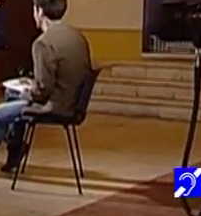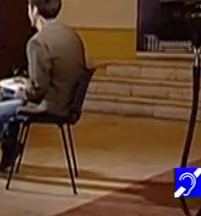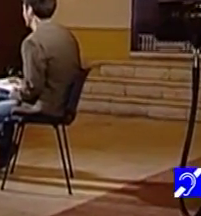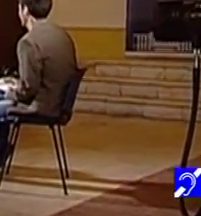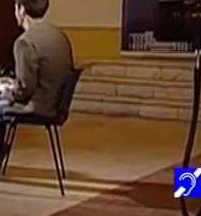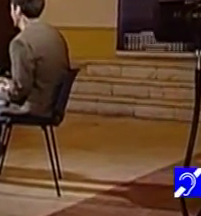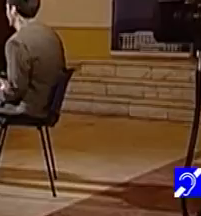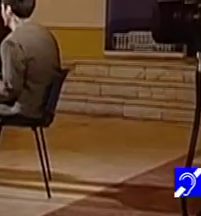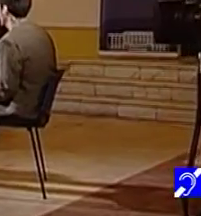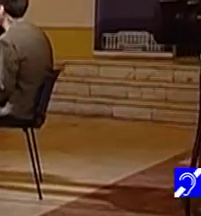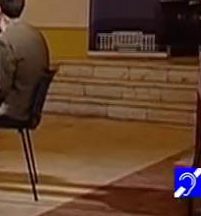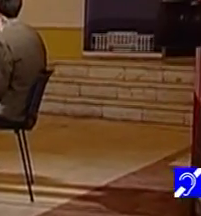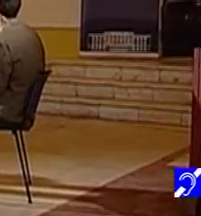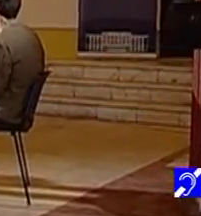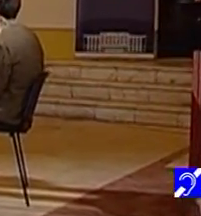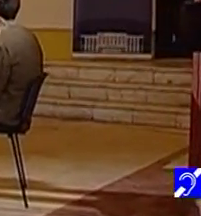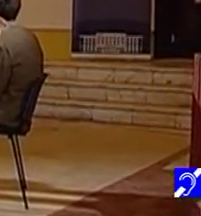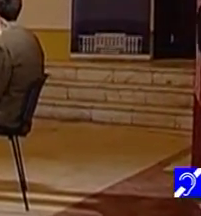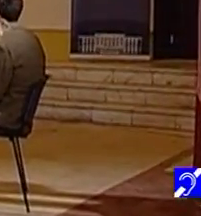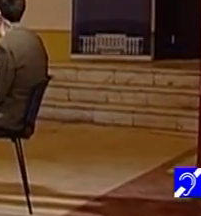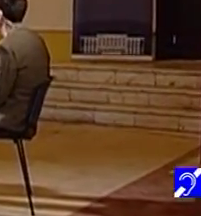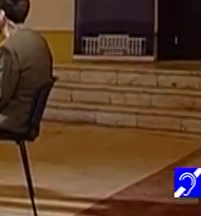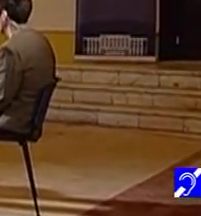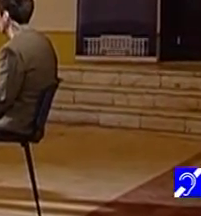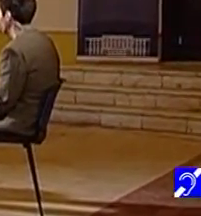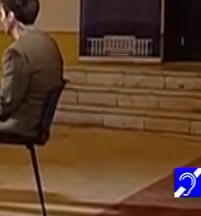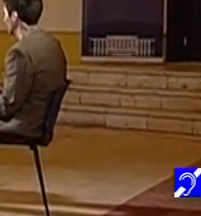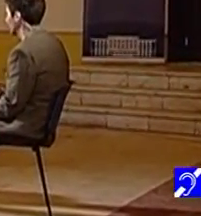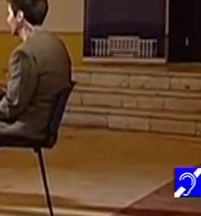ia să-mi spui tu mie,